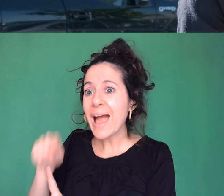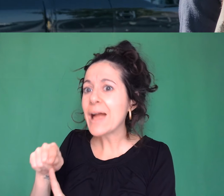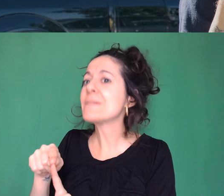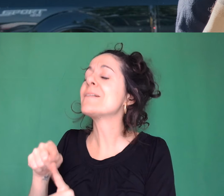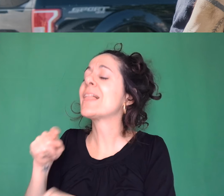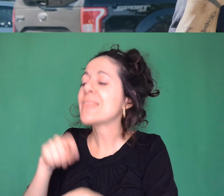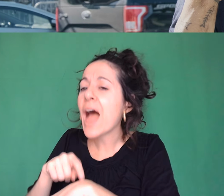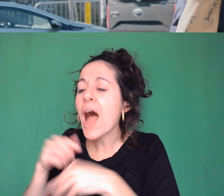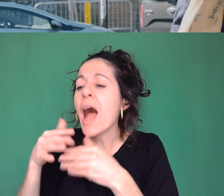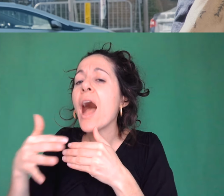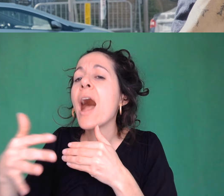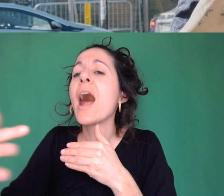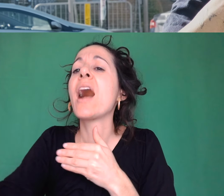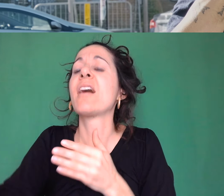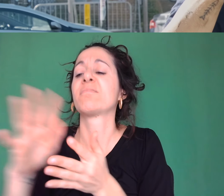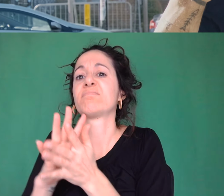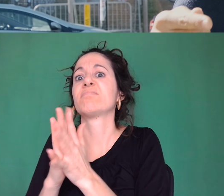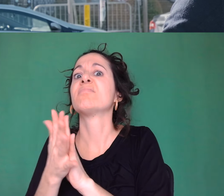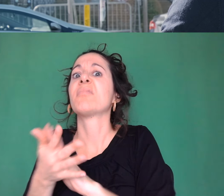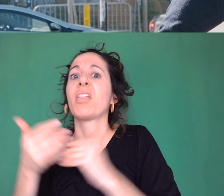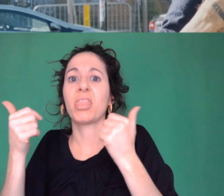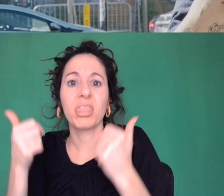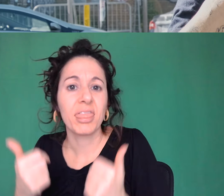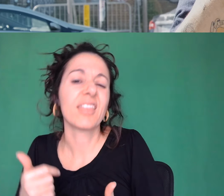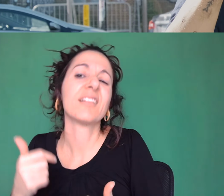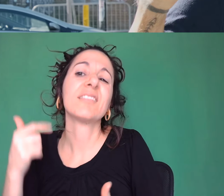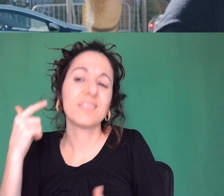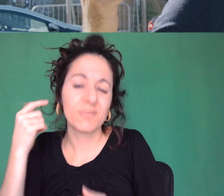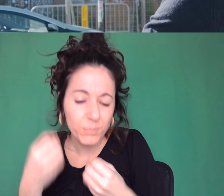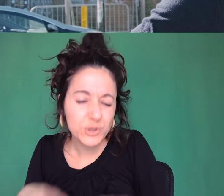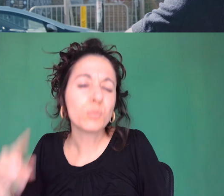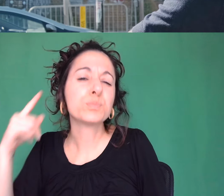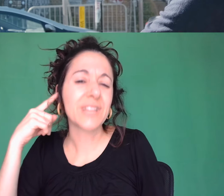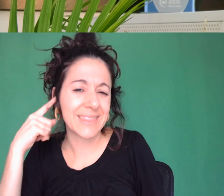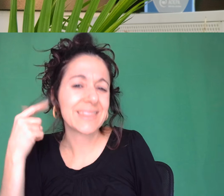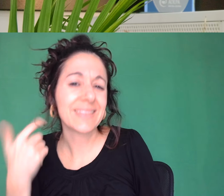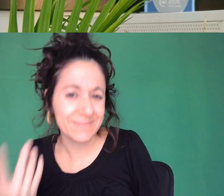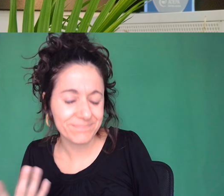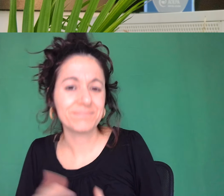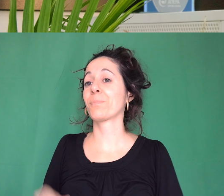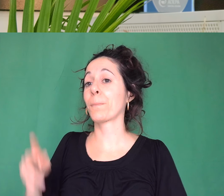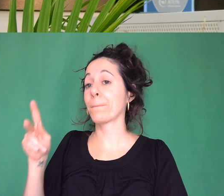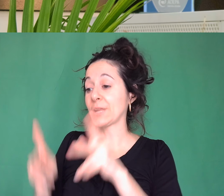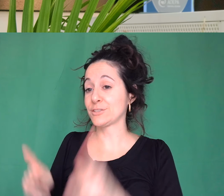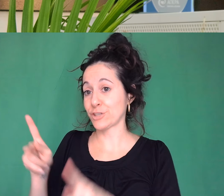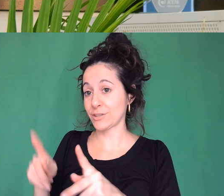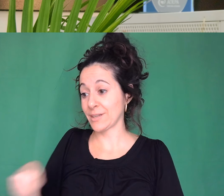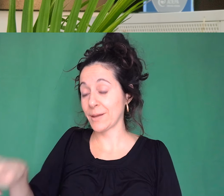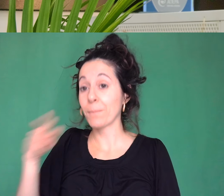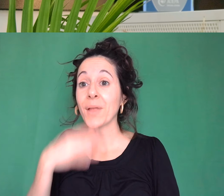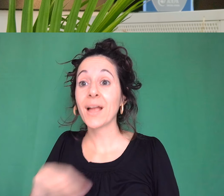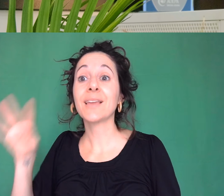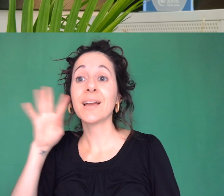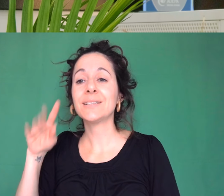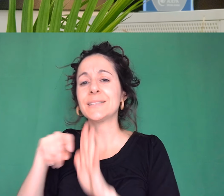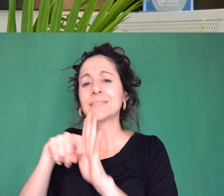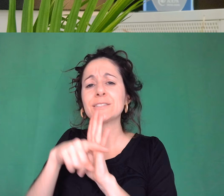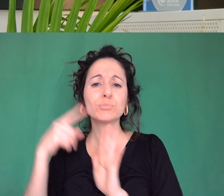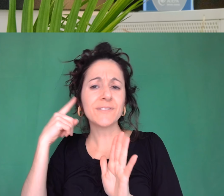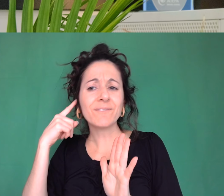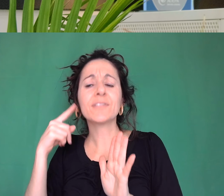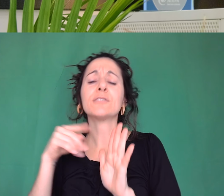personne malentendante peut, au fil du temps, devenir sourde parce qu'elle perd son ouïe. La malentendance, ça comprend la perte auditive de